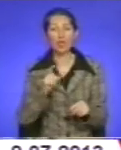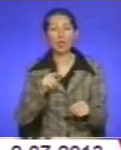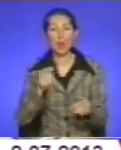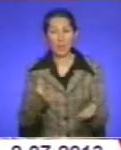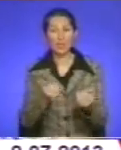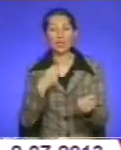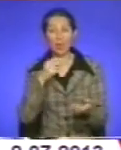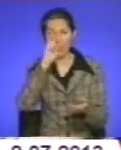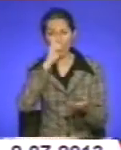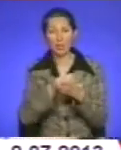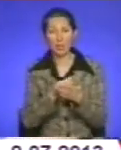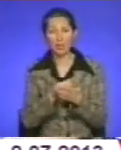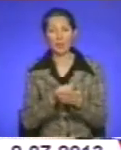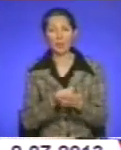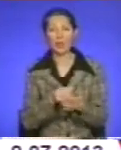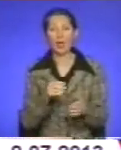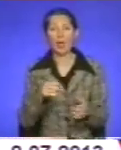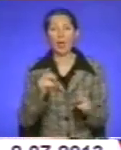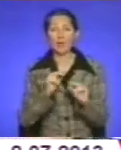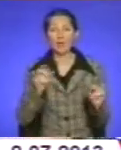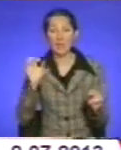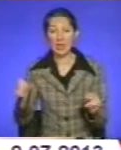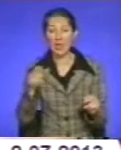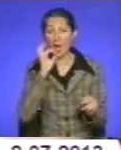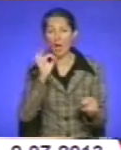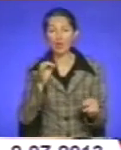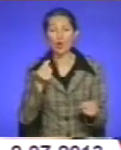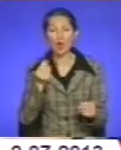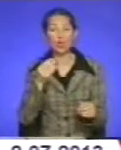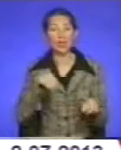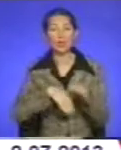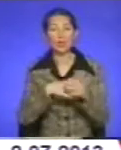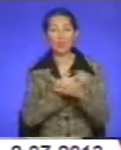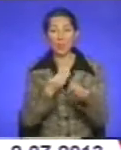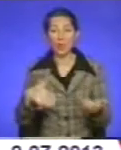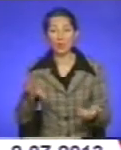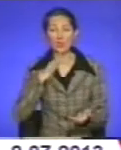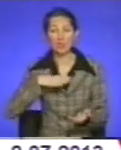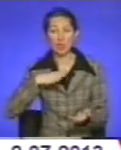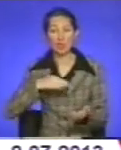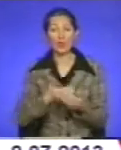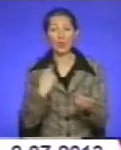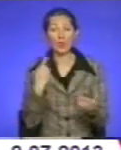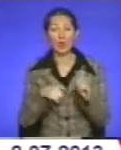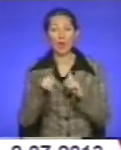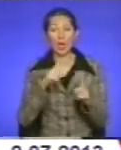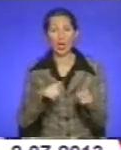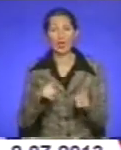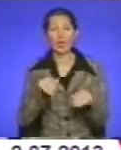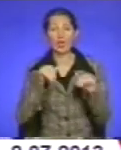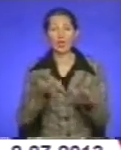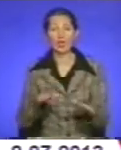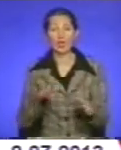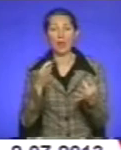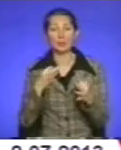кажуть, грошей на відпускні немає. Мисливці очікують від обласної ради прийняття рішення про дозвіл на використання угідь. Тоді вони